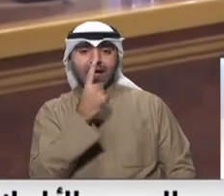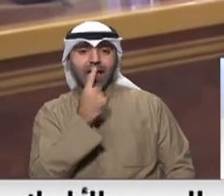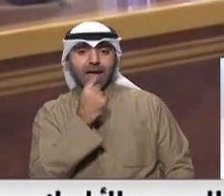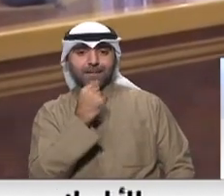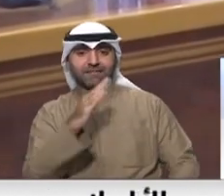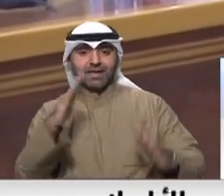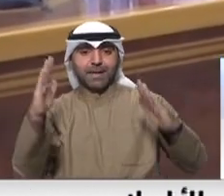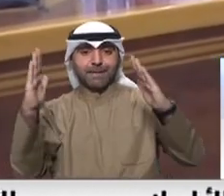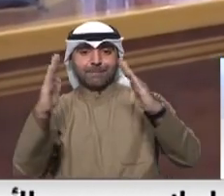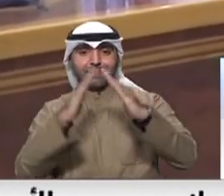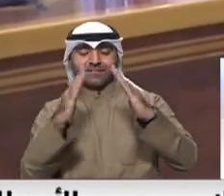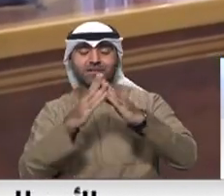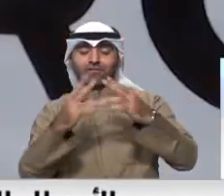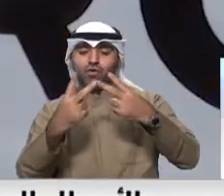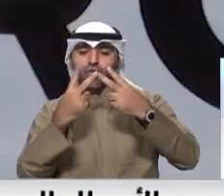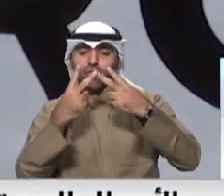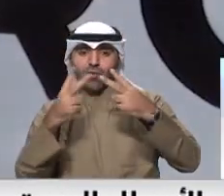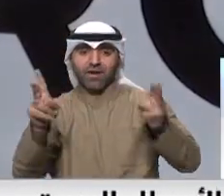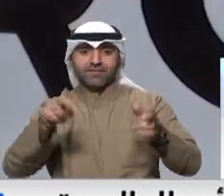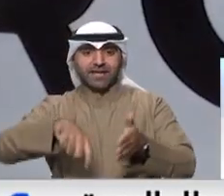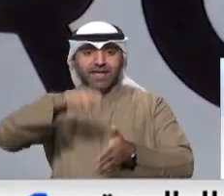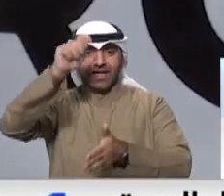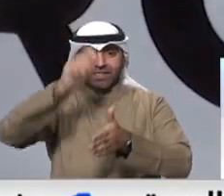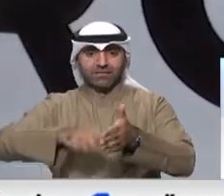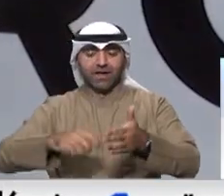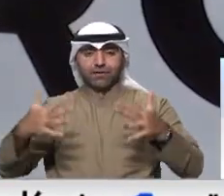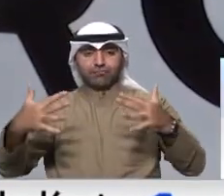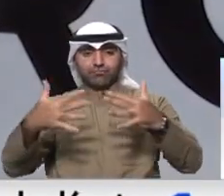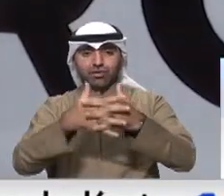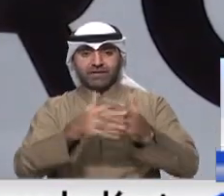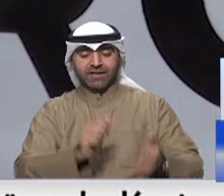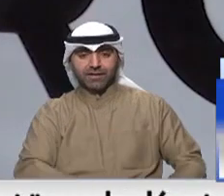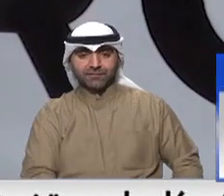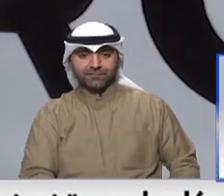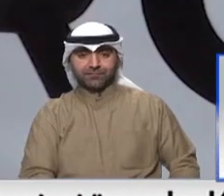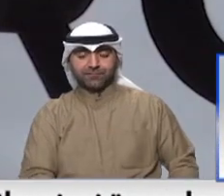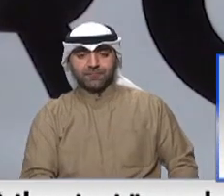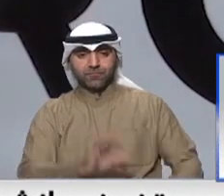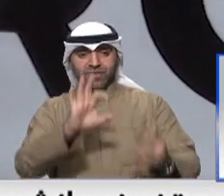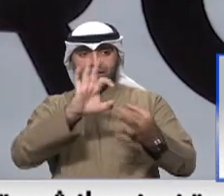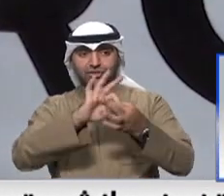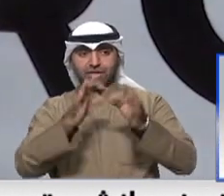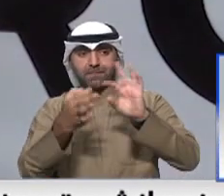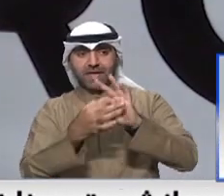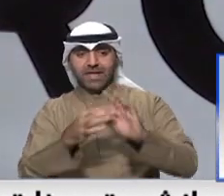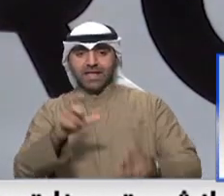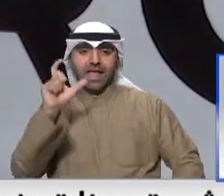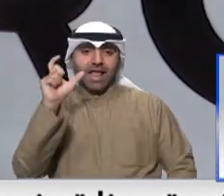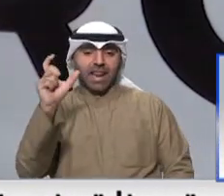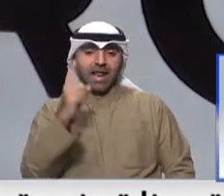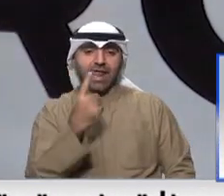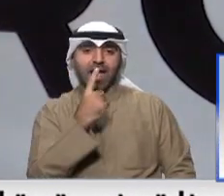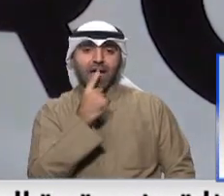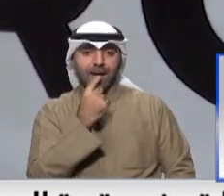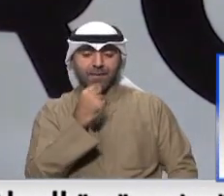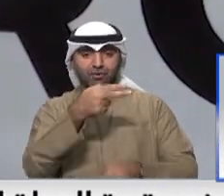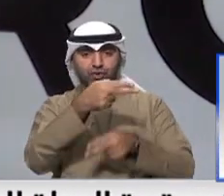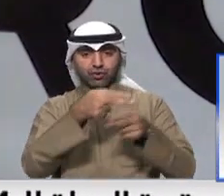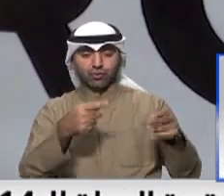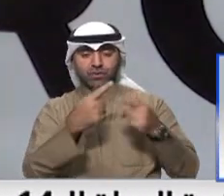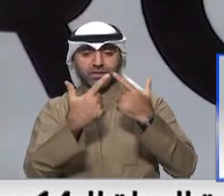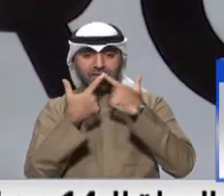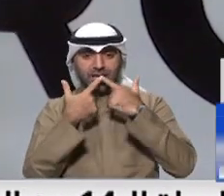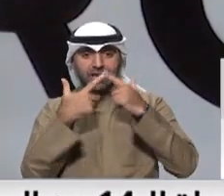رئيس مجلس إدارة الجمعية. المستشفى هذا أحد المستشفيات الموجودة حاليا، مستشفى ميداني مقدم من جمعية الهلال